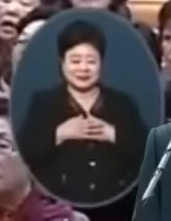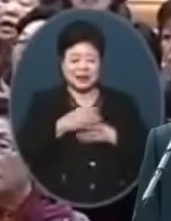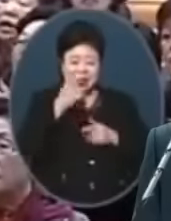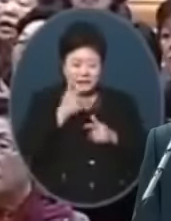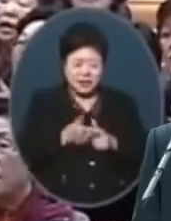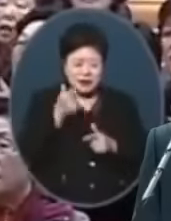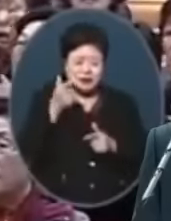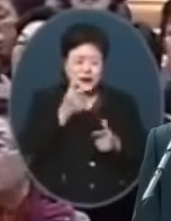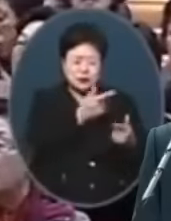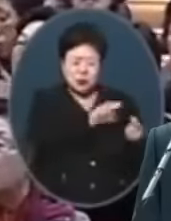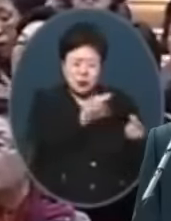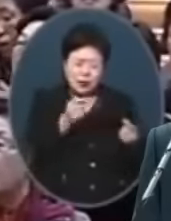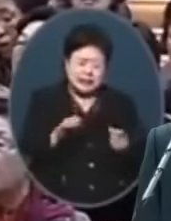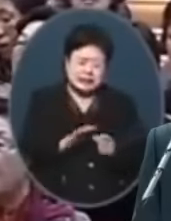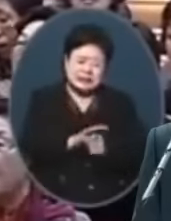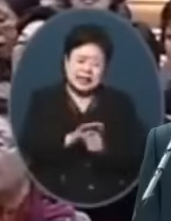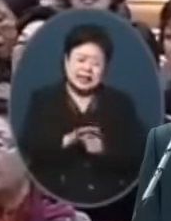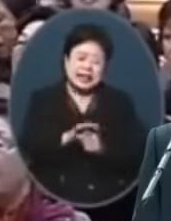예수님처럼 사랑하신다.